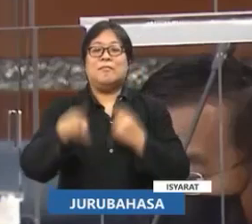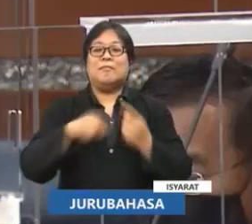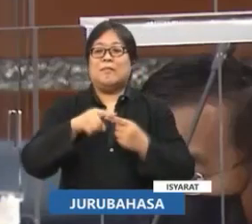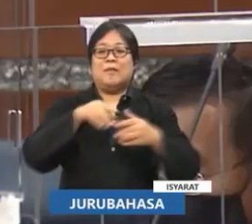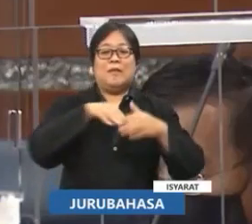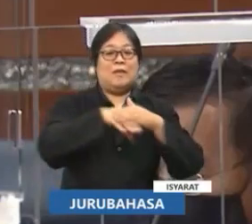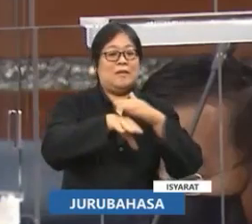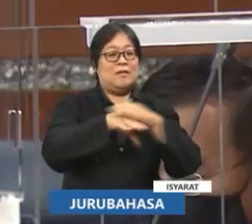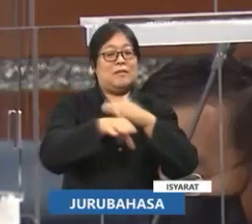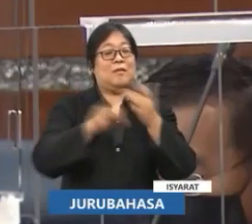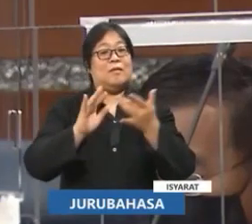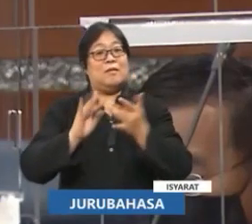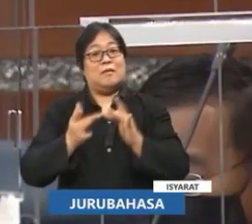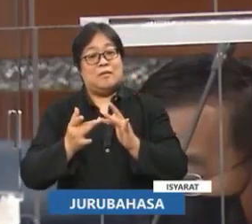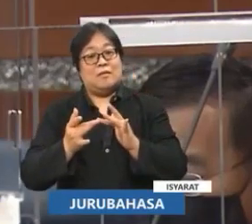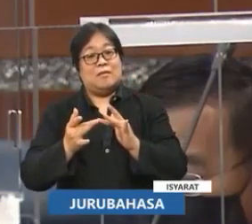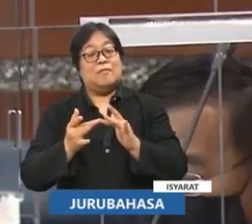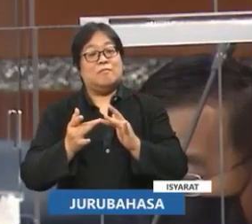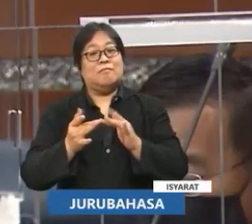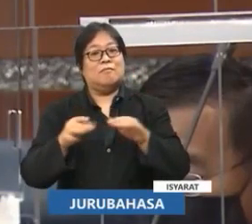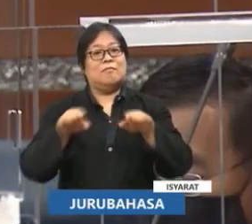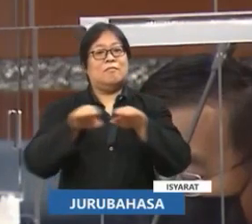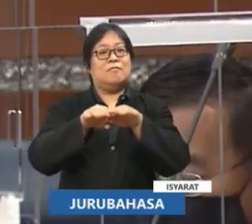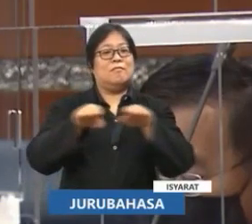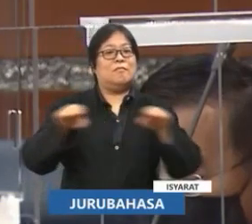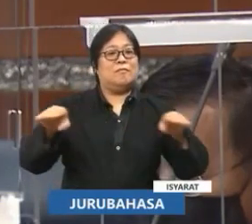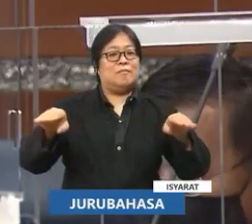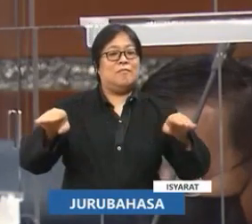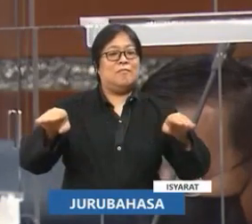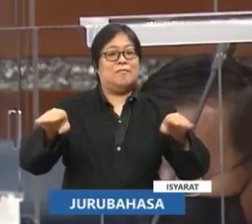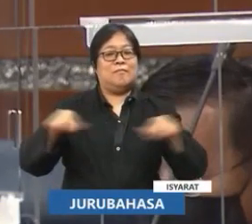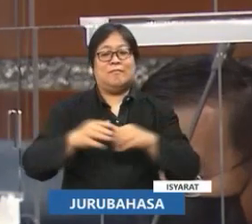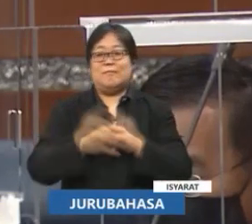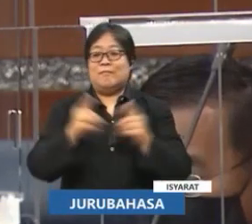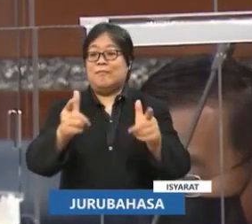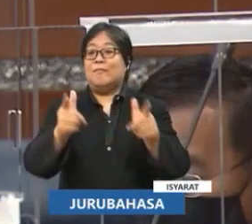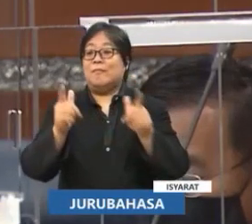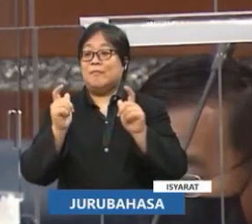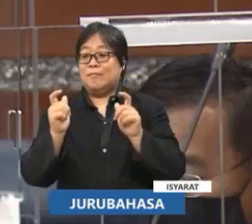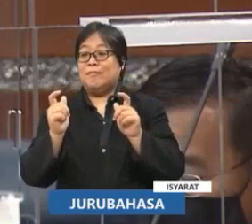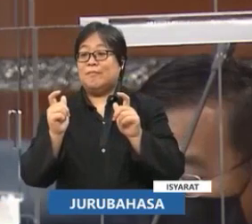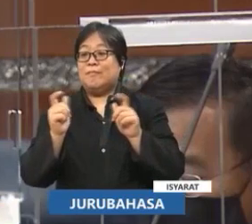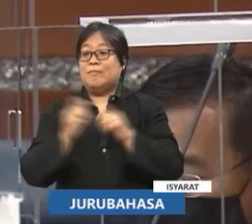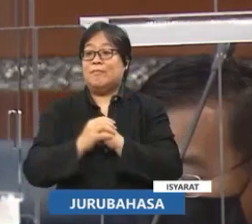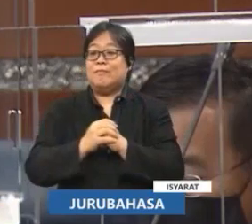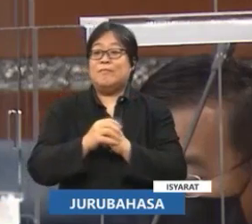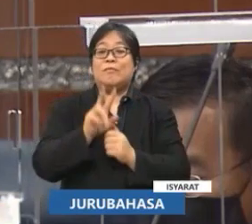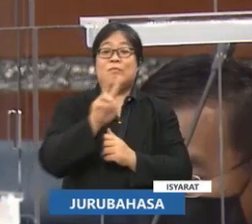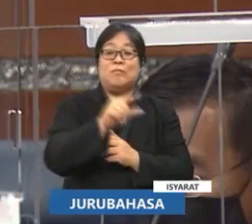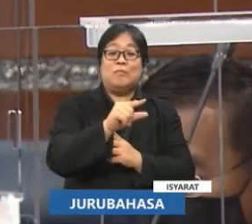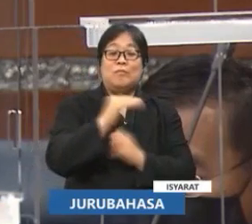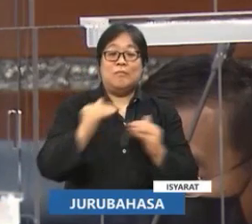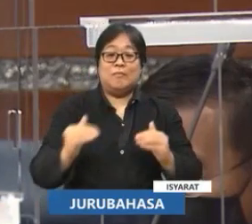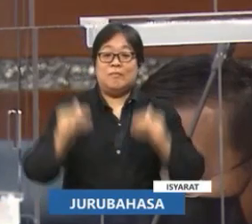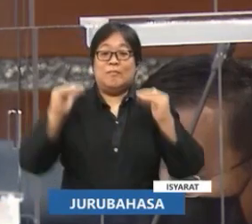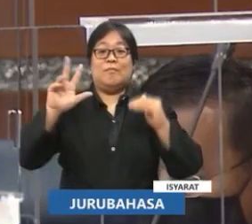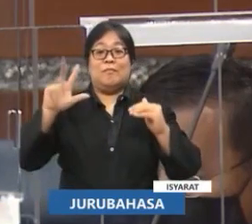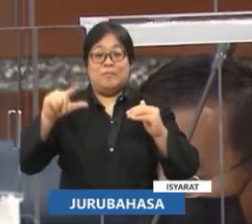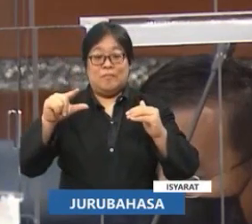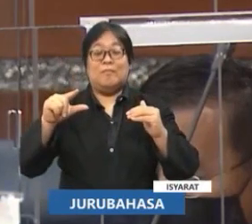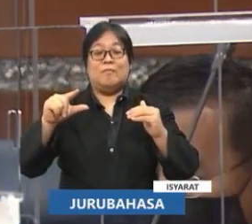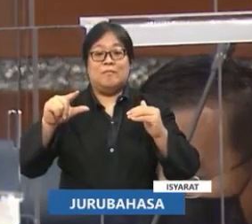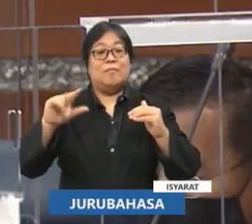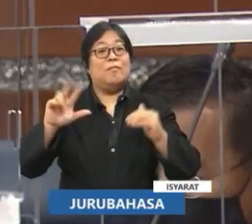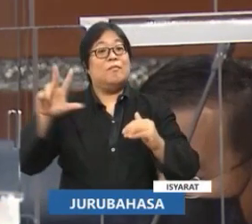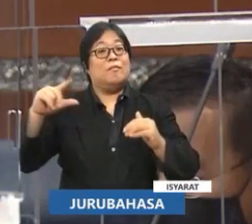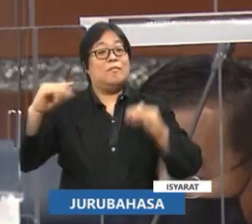akses jaringan internet itu di peringkatan kelajuannya dari 2G ke 3G ataupun